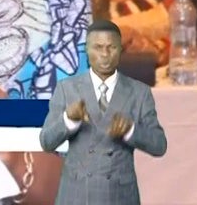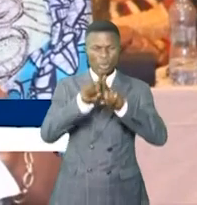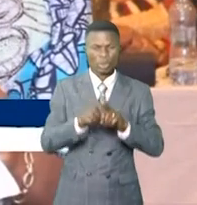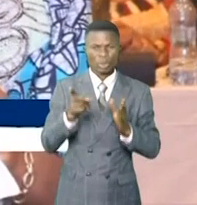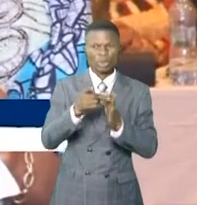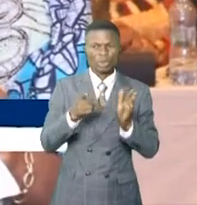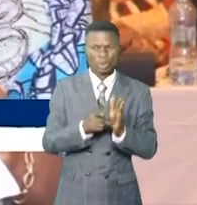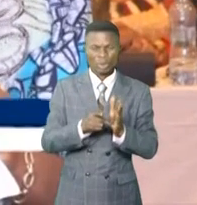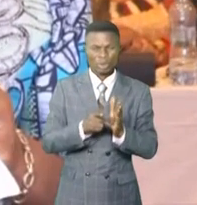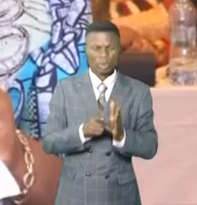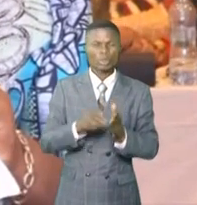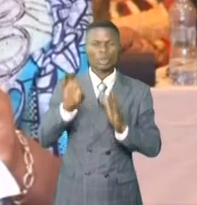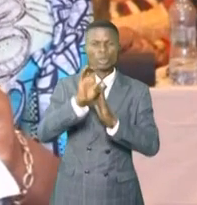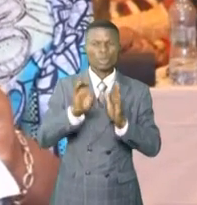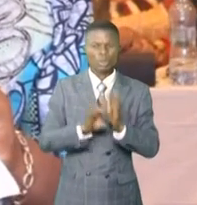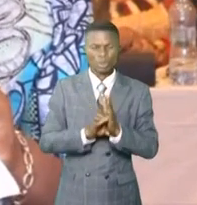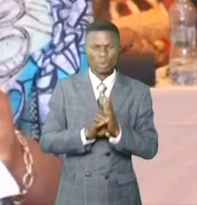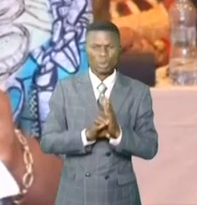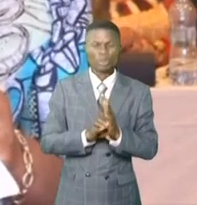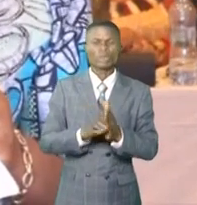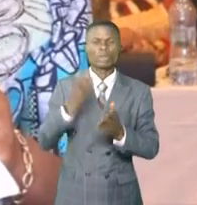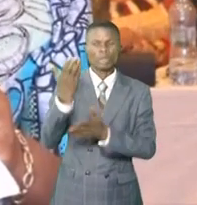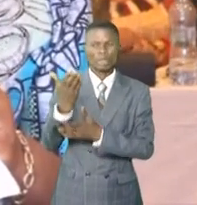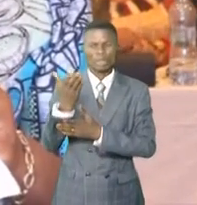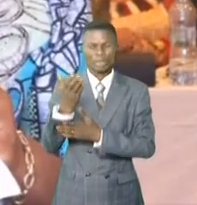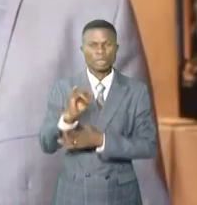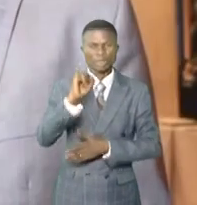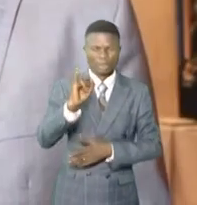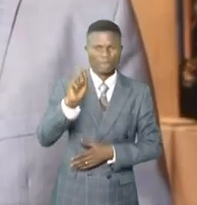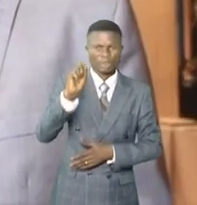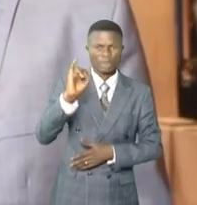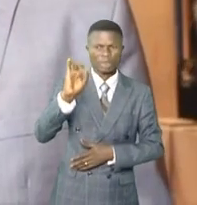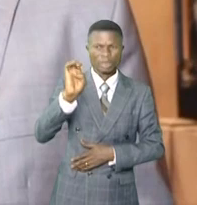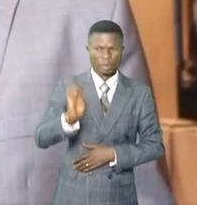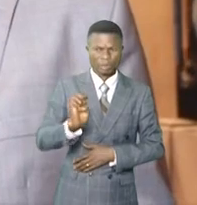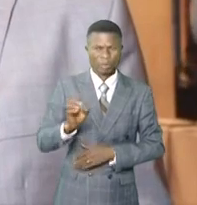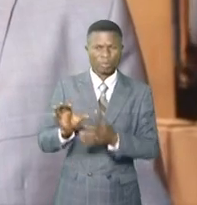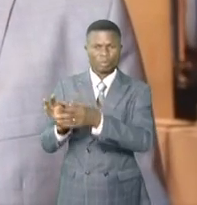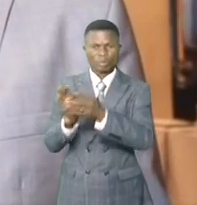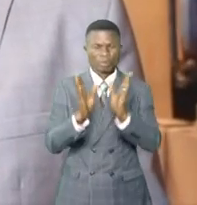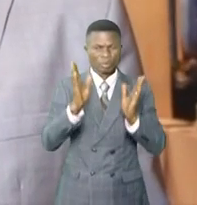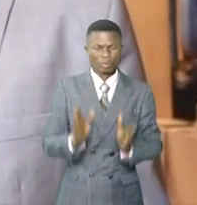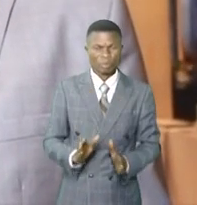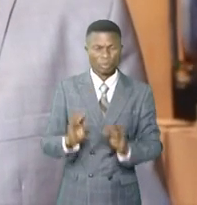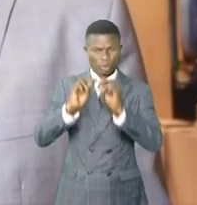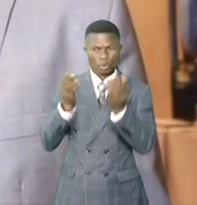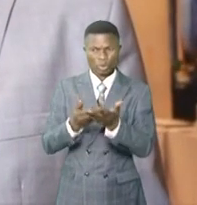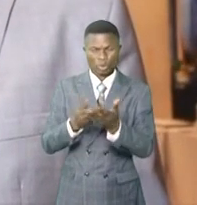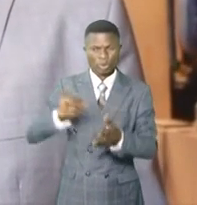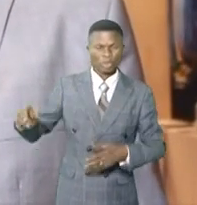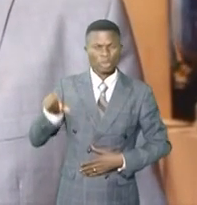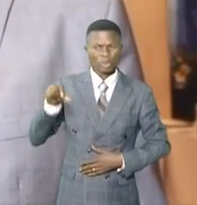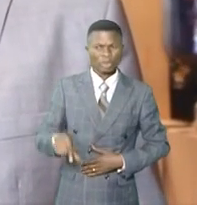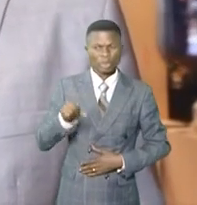de consensus prônés par l'ITIER. Le coordonnateur de l'UTIER RDC, Jean-Jacques